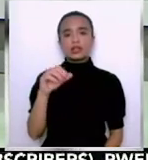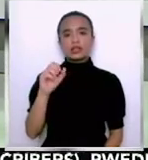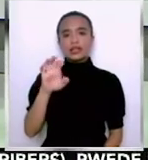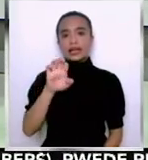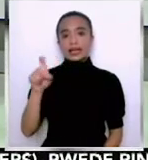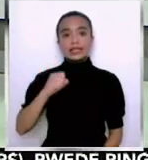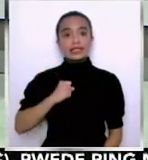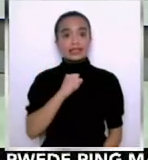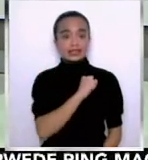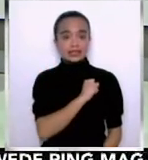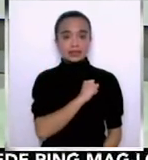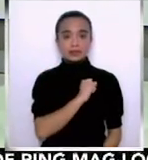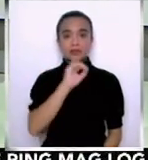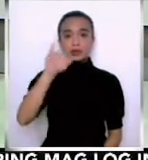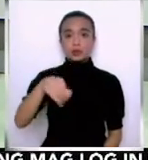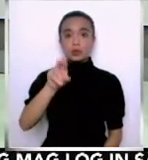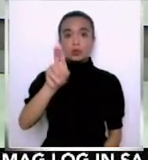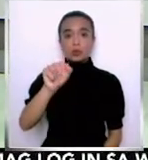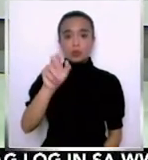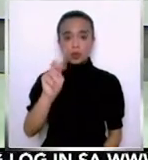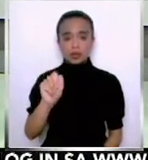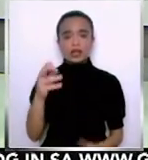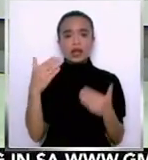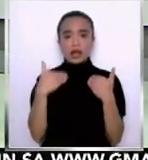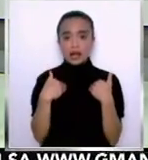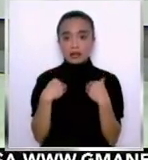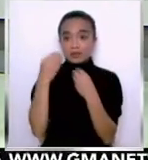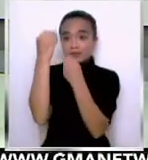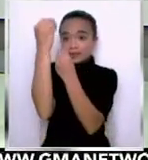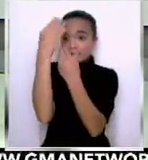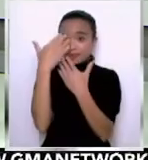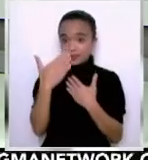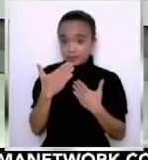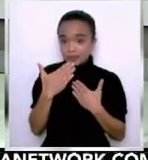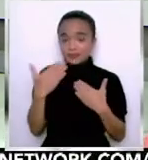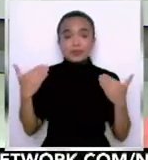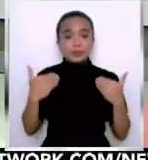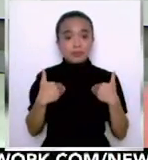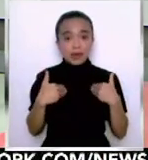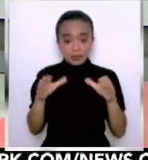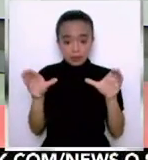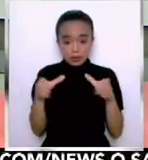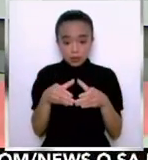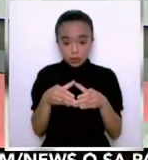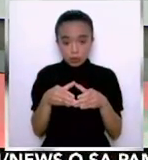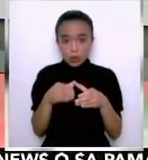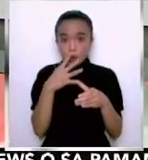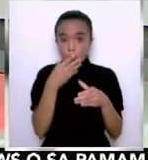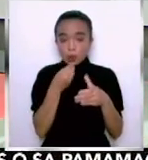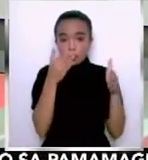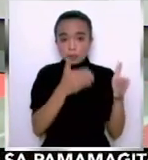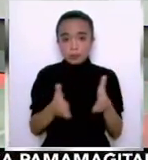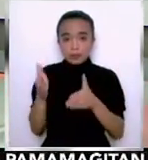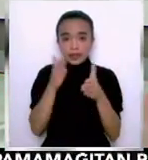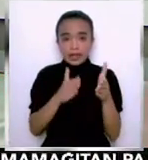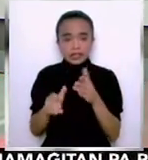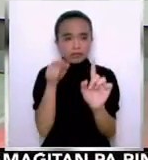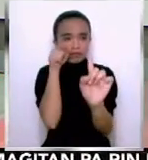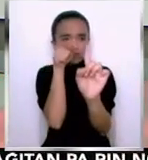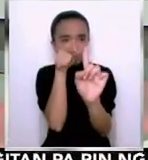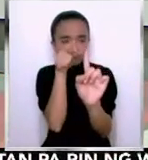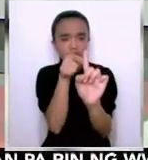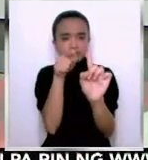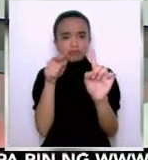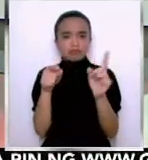Enrile na nakakuha siya ng impormasyon na may mga grupo na plano raw na hiyain at lumikha ng